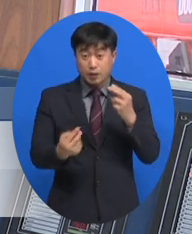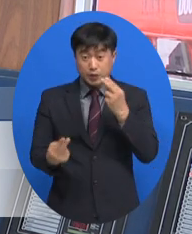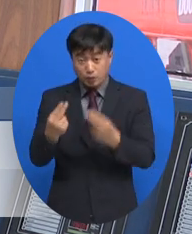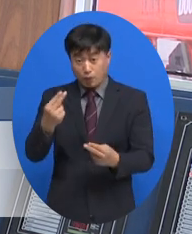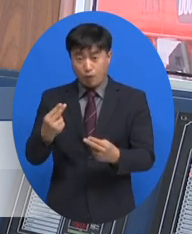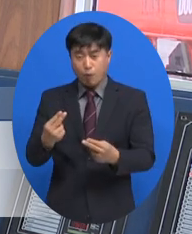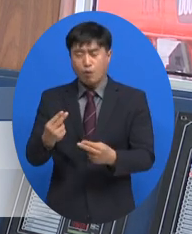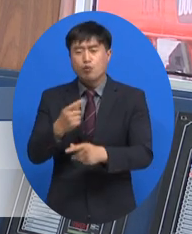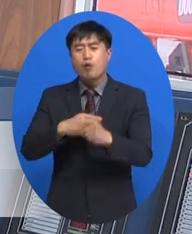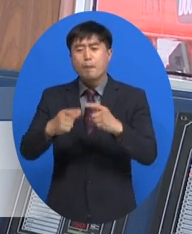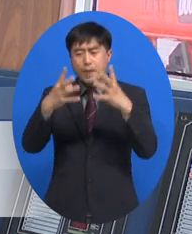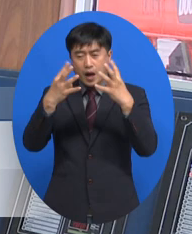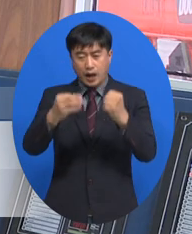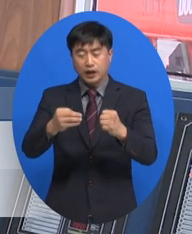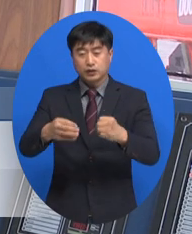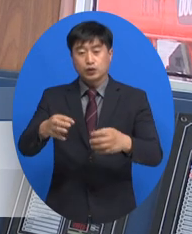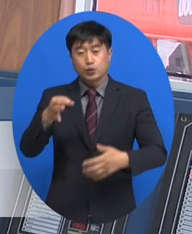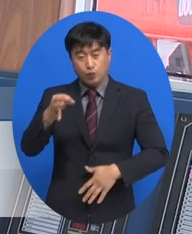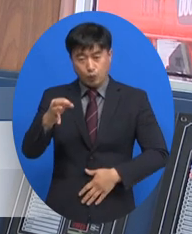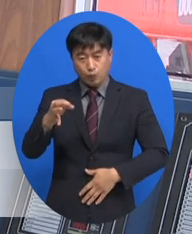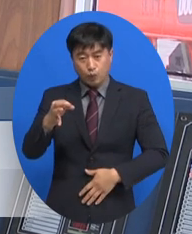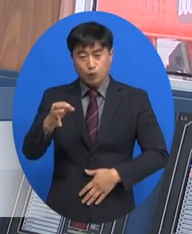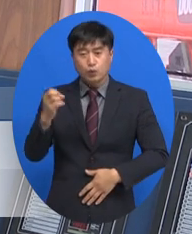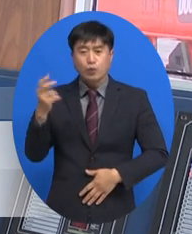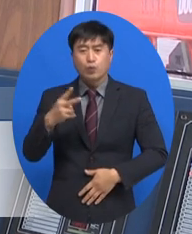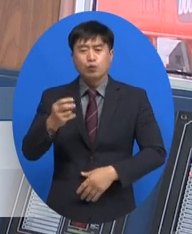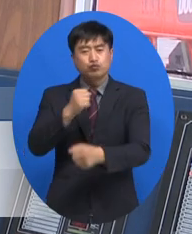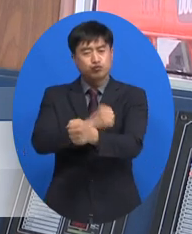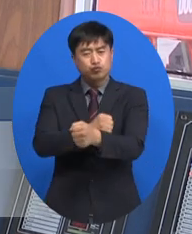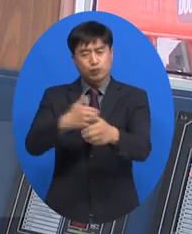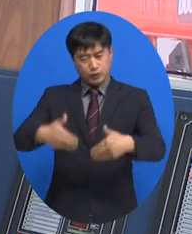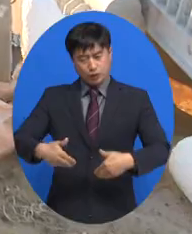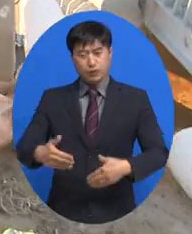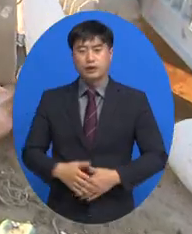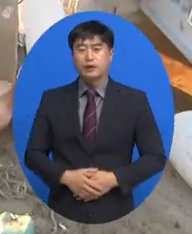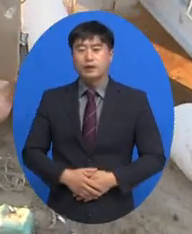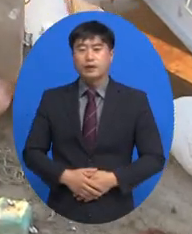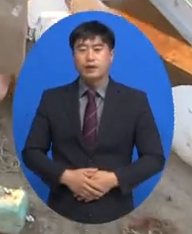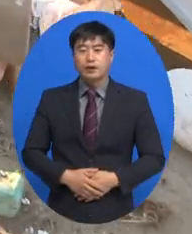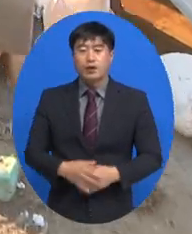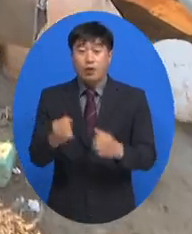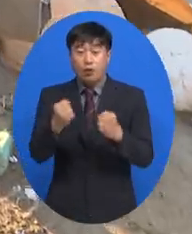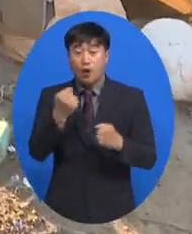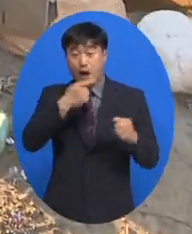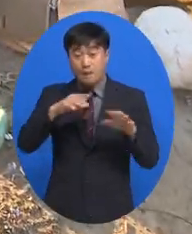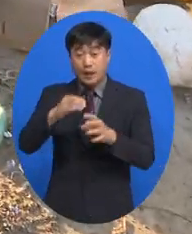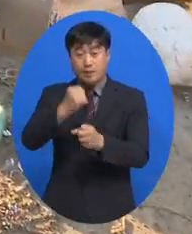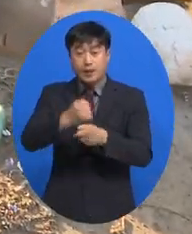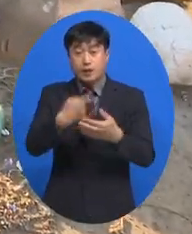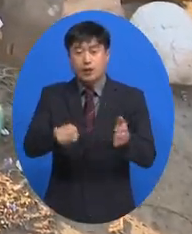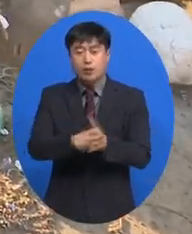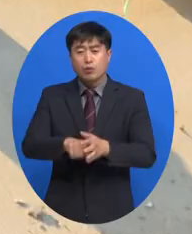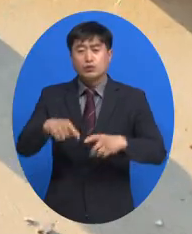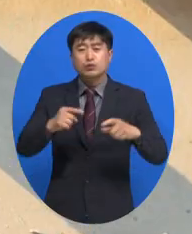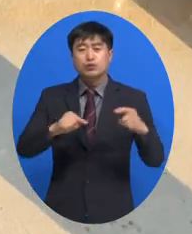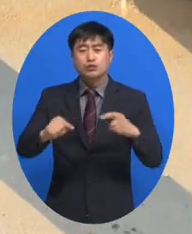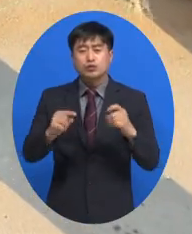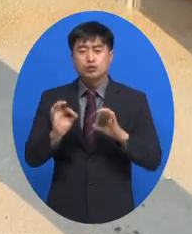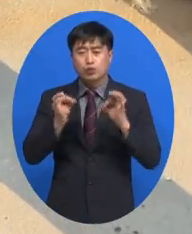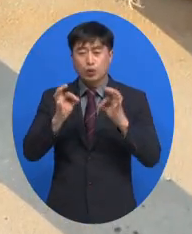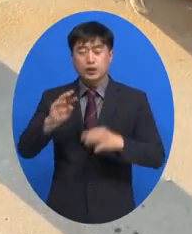비해서 훨씬 더 많은 비용과 그리고 수고로움이 필요합니다. 건강한 바다를 만들기 위한 지자체의